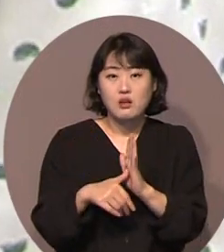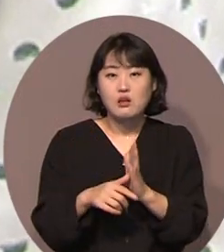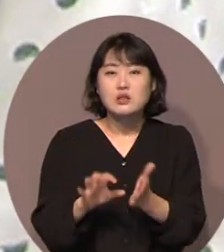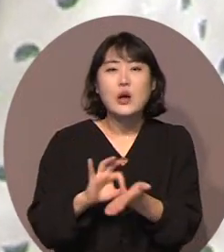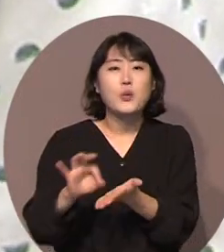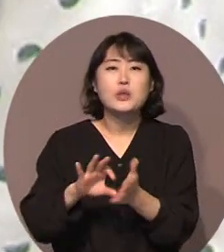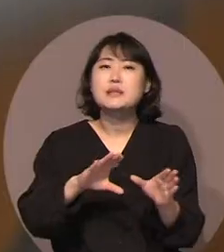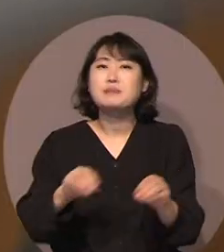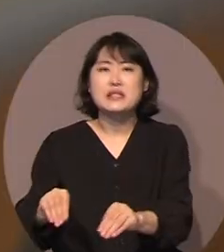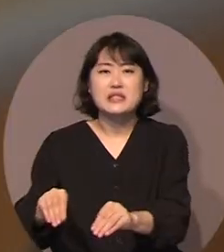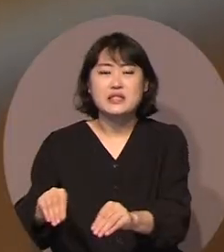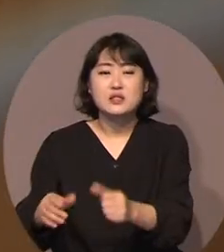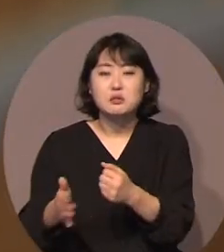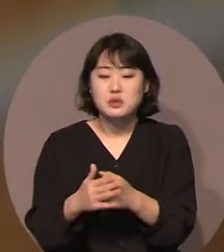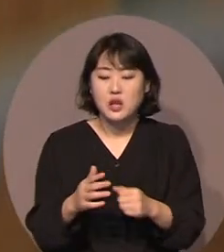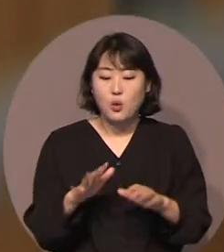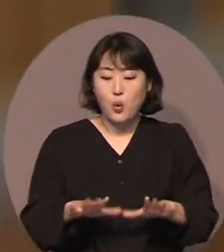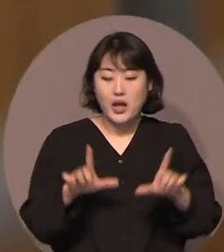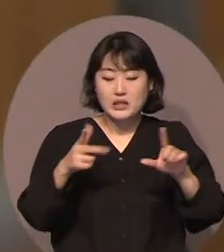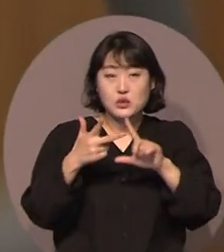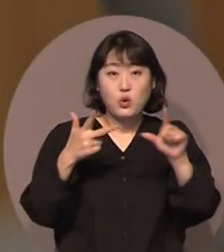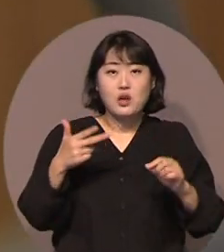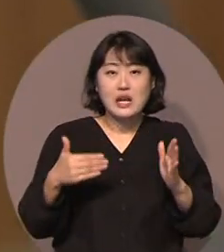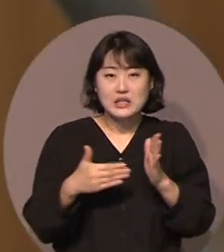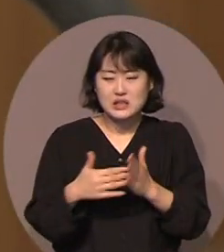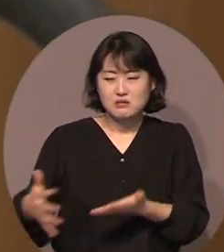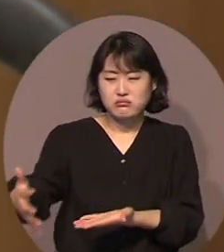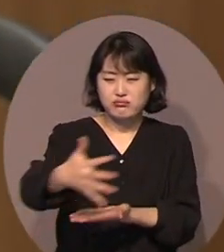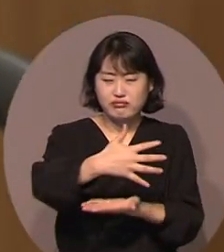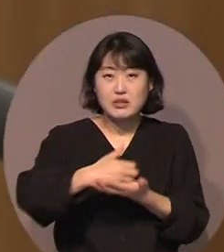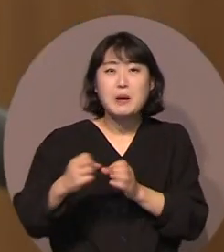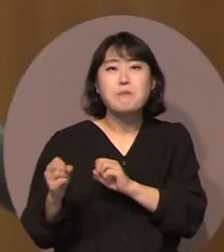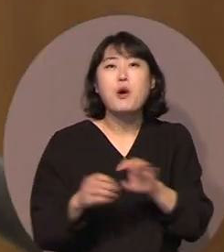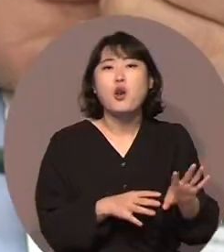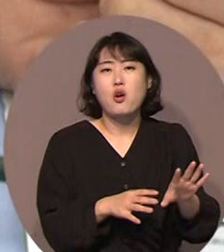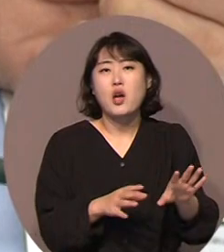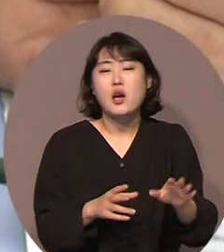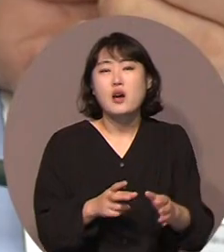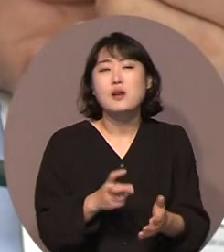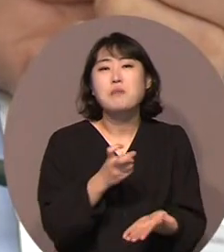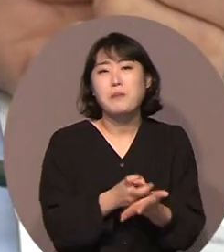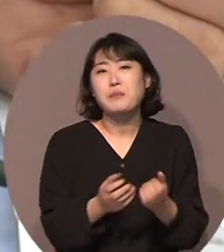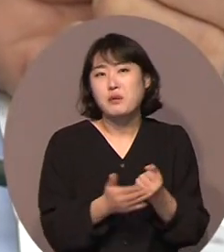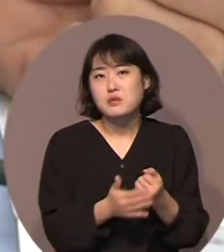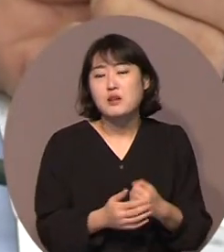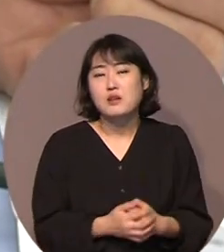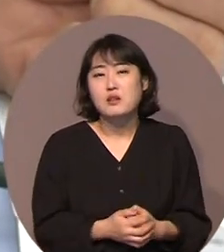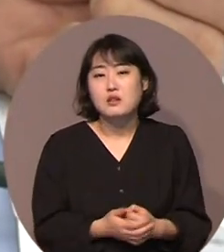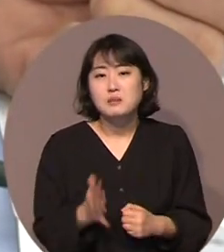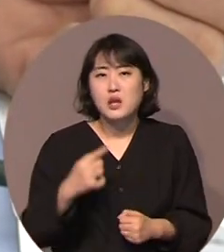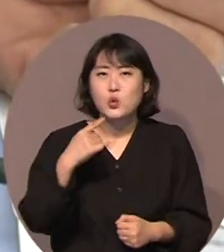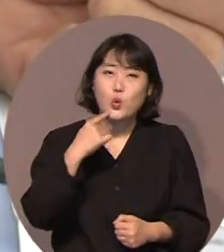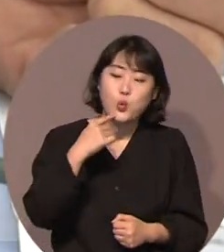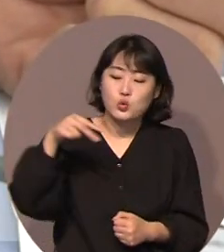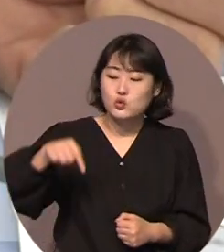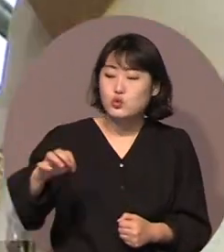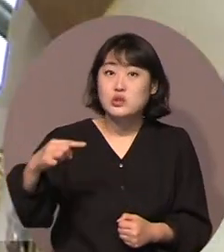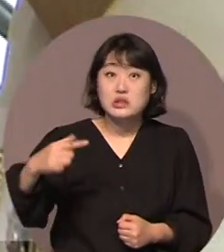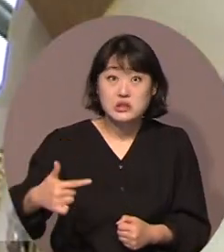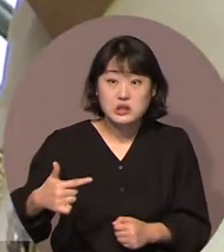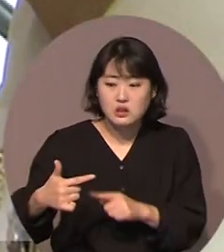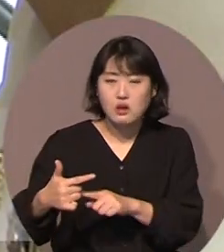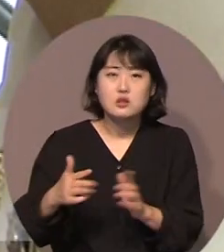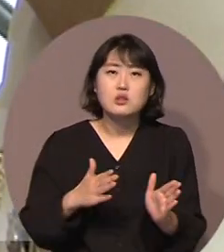사용을 금지하면서 오는 7월까지 수은 의료기기를 모두 폐기해야 하기 때문입니다 하지만 독성물질인 수은의